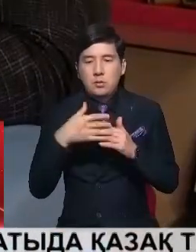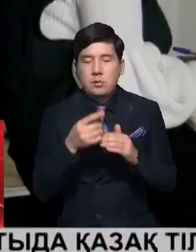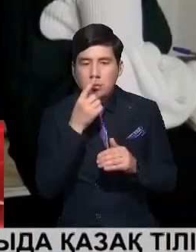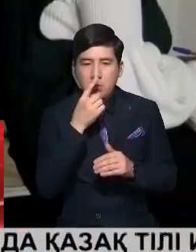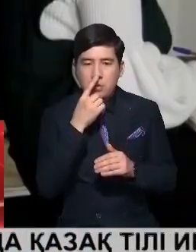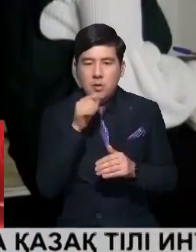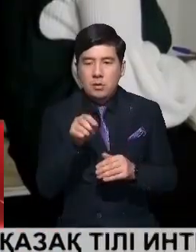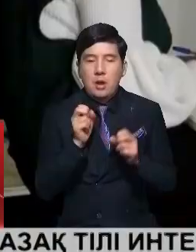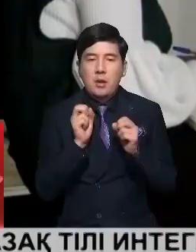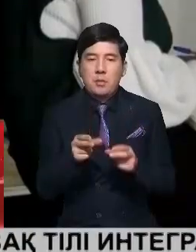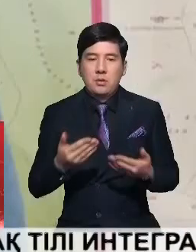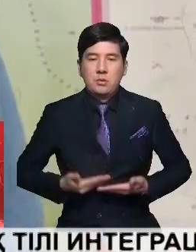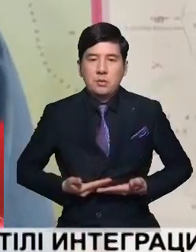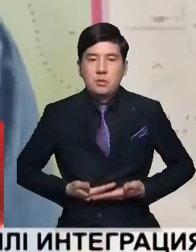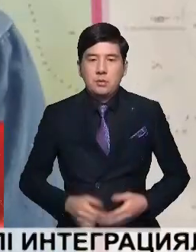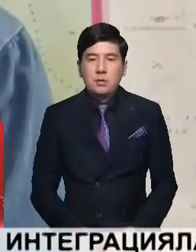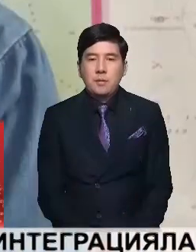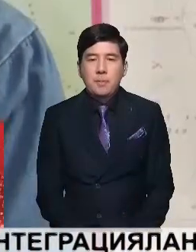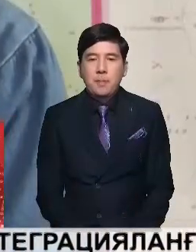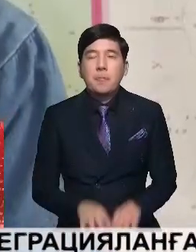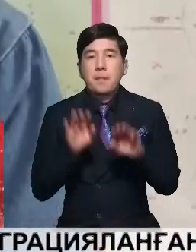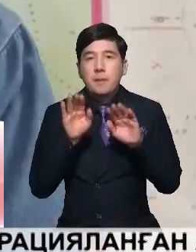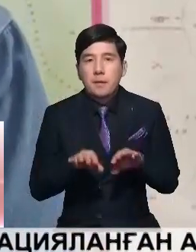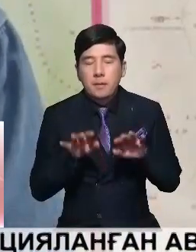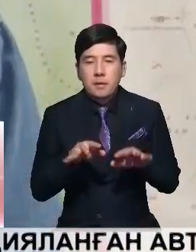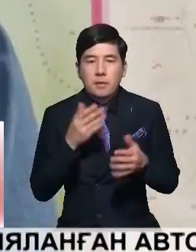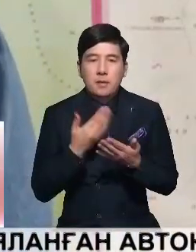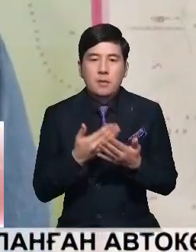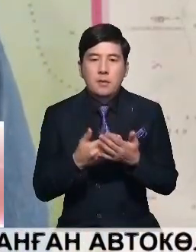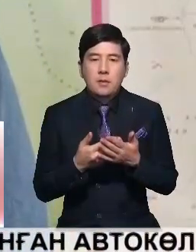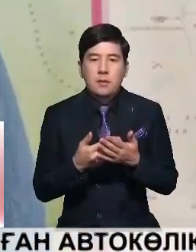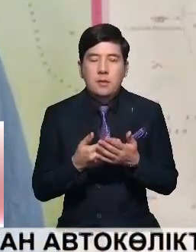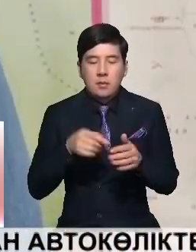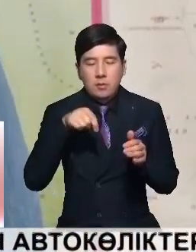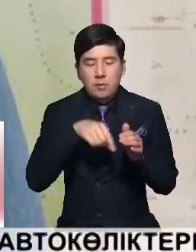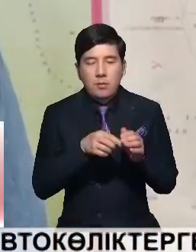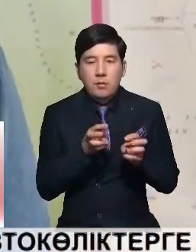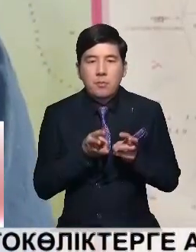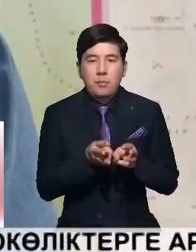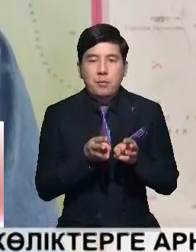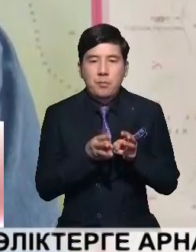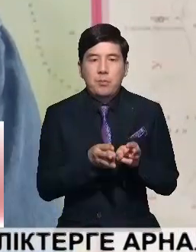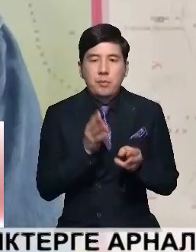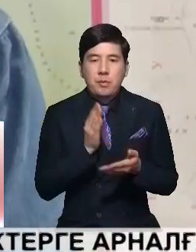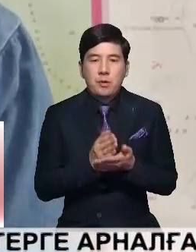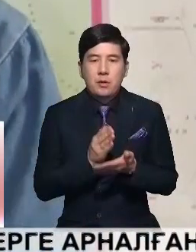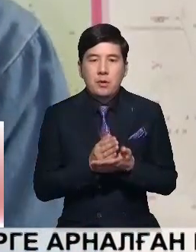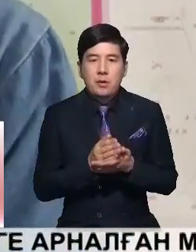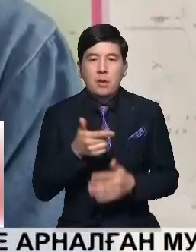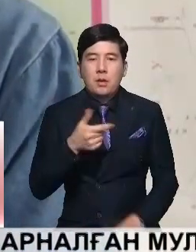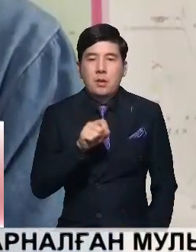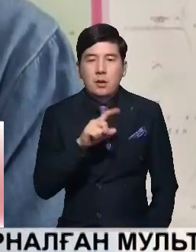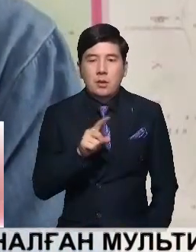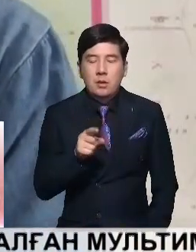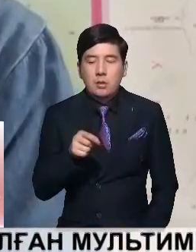тұру қауіпті. Жаңбыр жауғанда мысалы мен баяғы құдық пеш қосып отырмын қазіргі таңда. Газды сол құдыққа